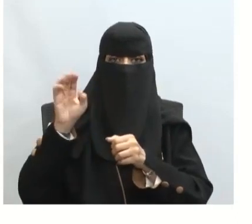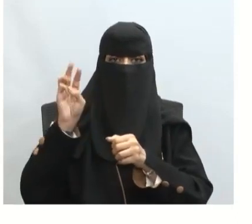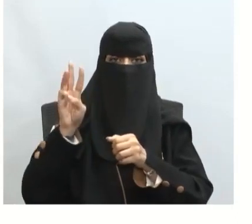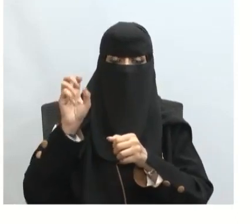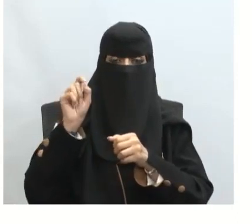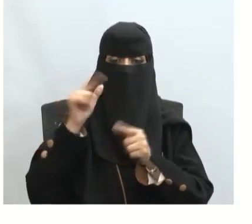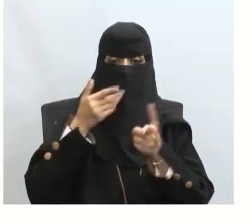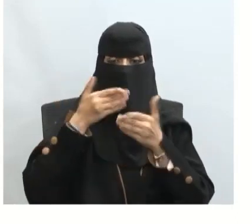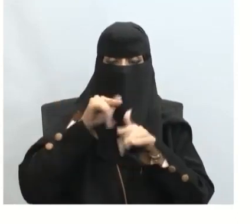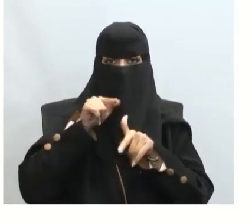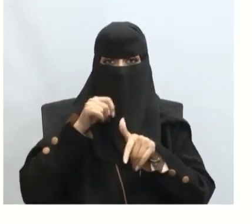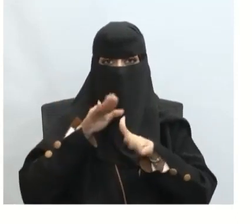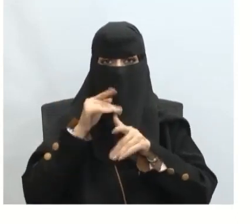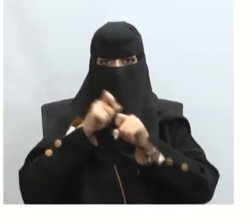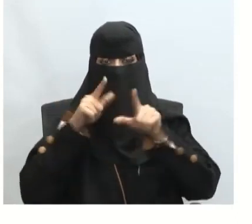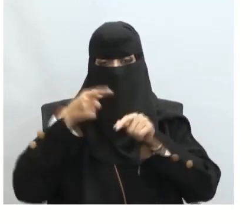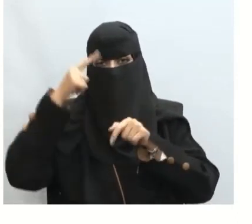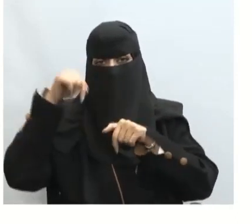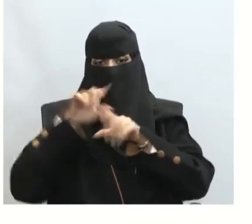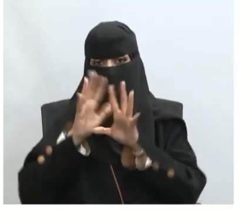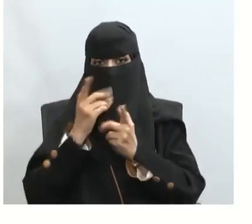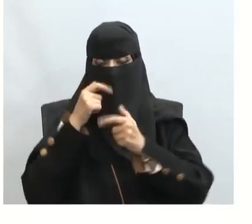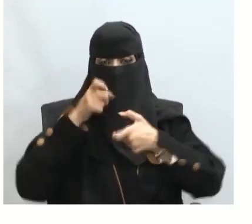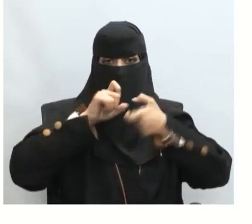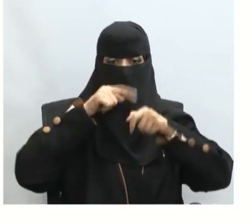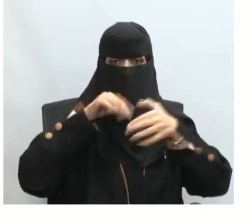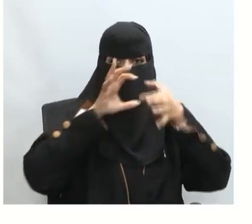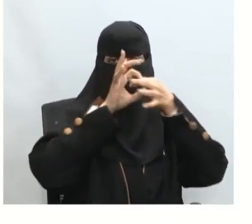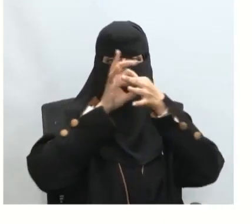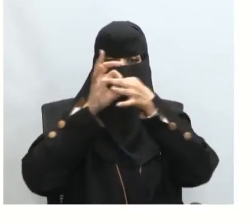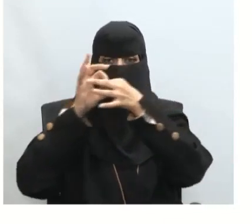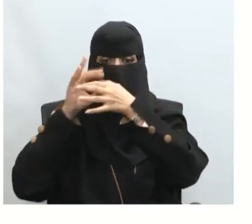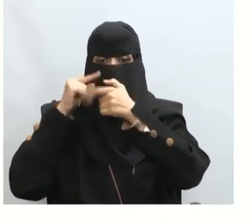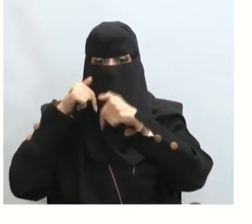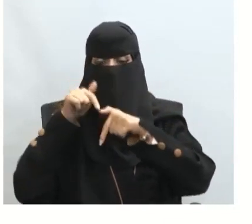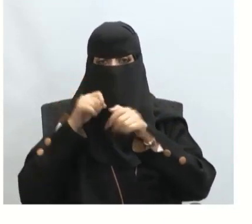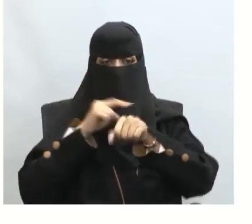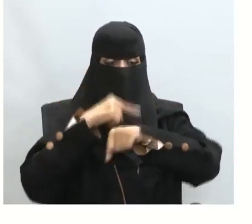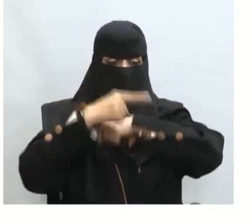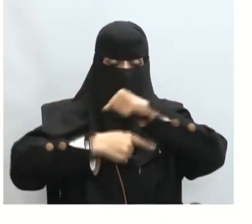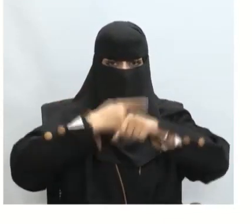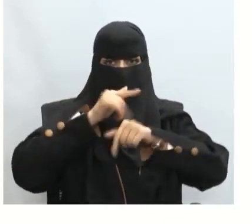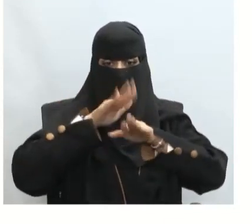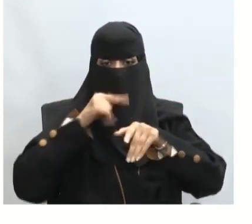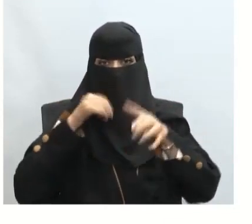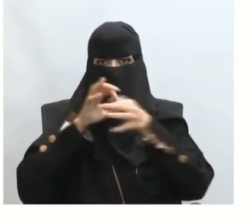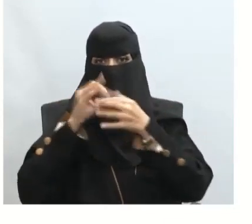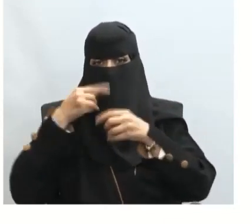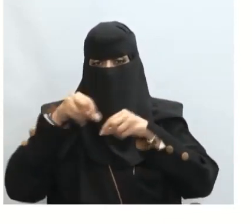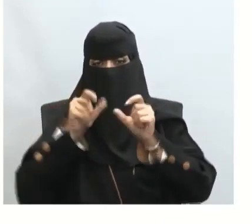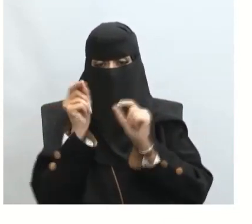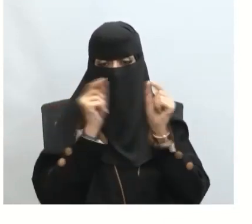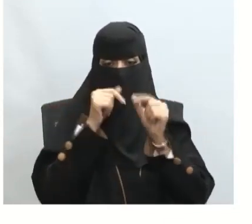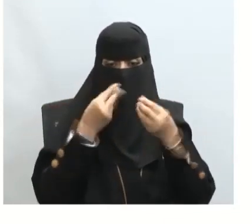التكثف مثالا على ذلك وضحنا وهو كيف نكون السلاسل والاساور سيكون عباره عن ارتباط جزيئات